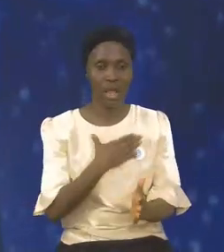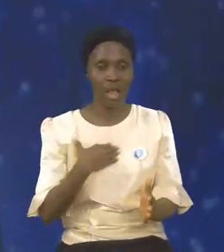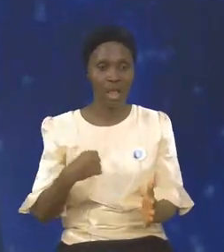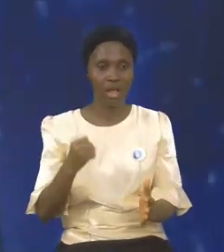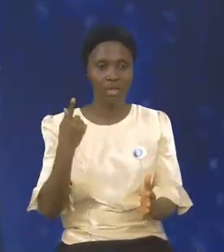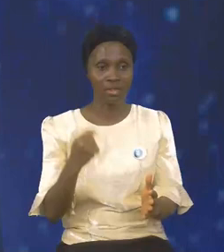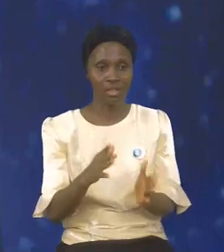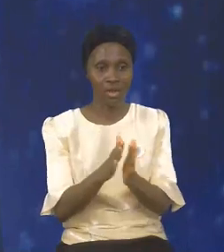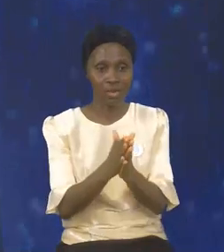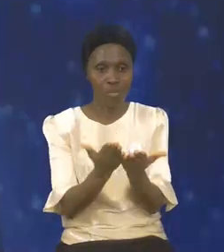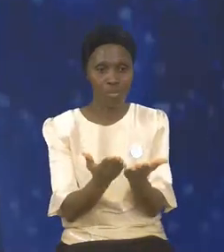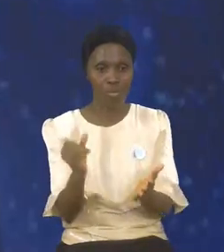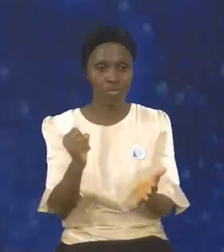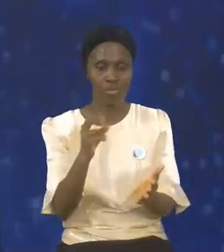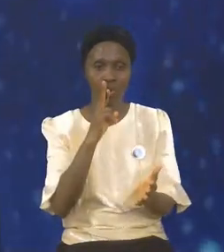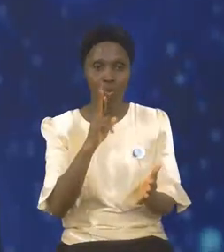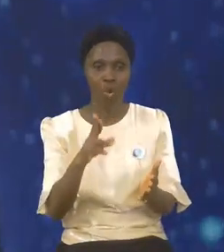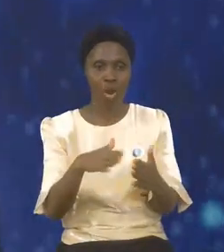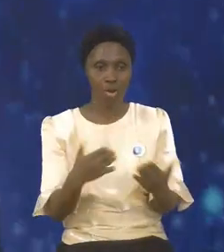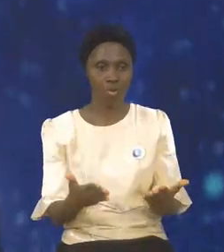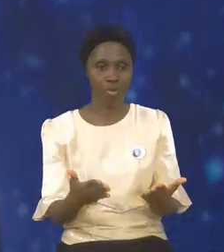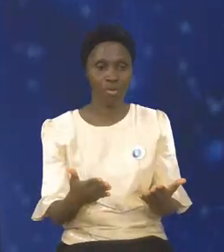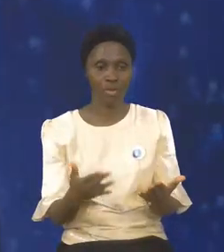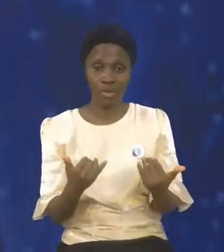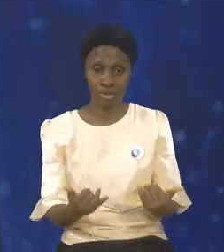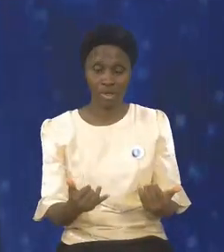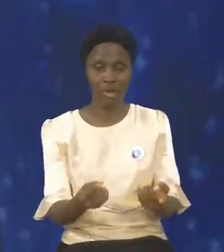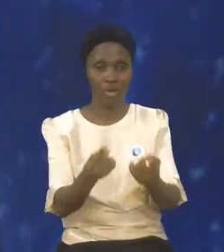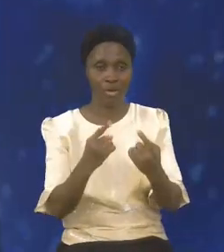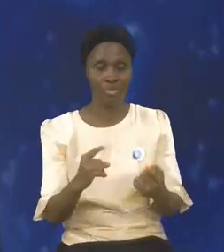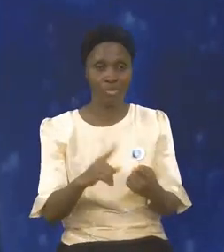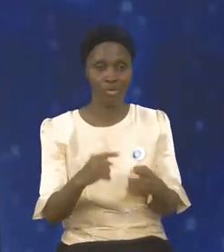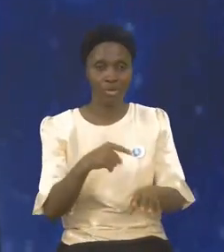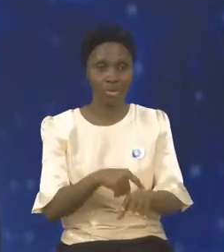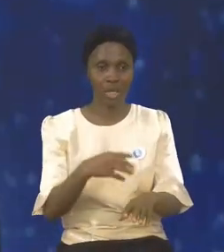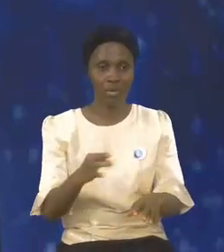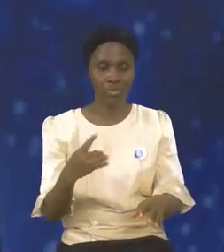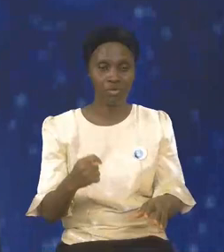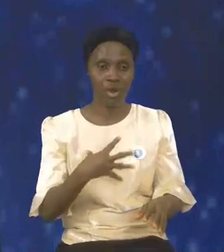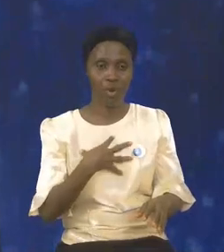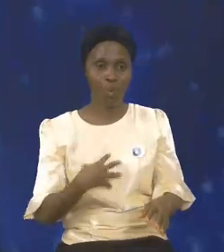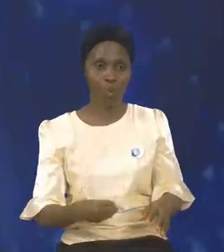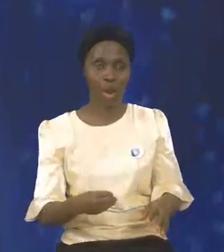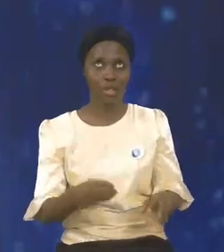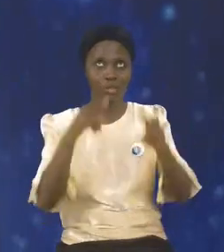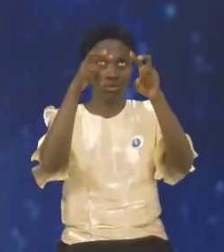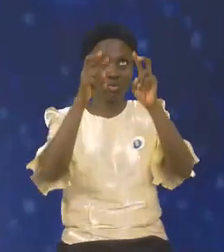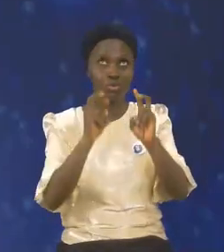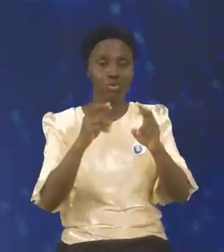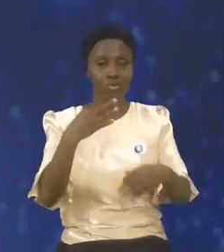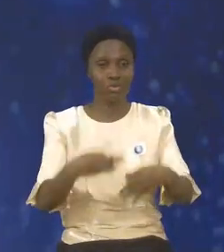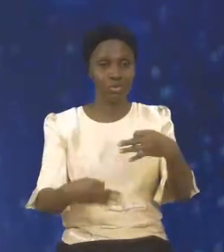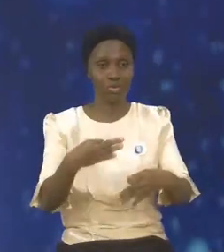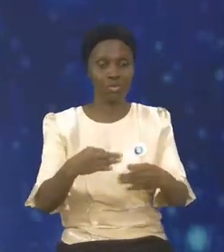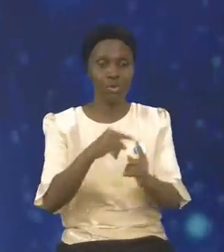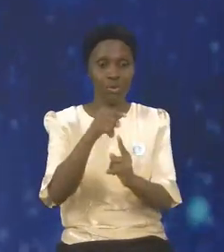Les juges s'assirent et les livres furent ouverts. Maintenant, il vient